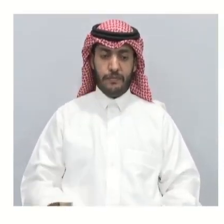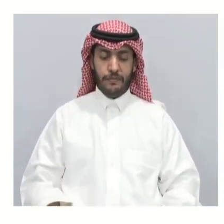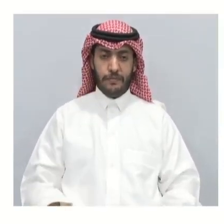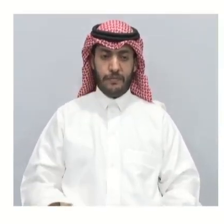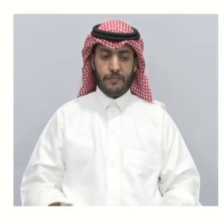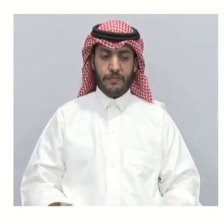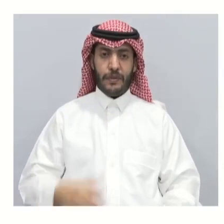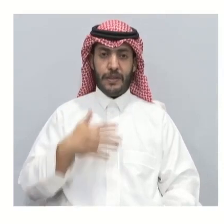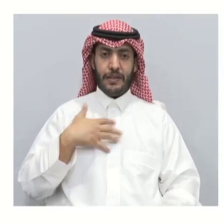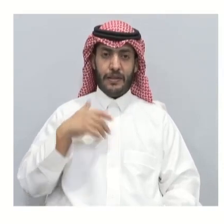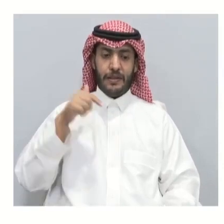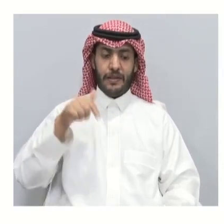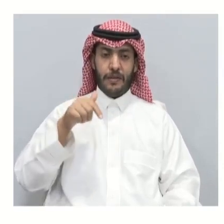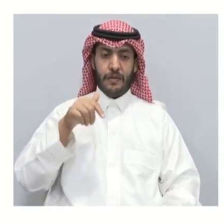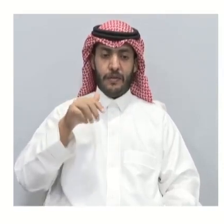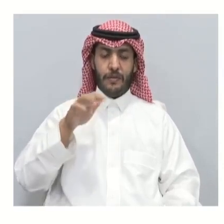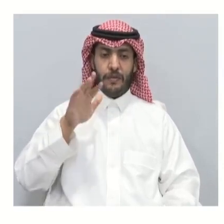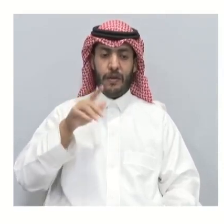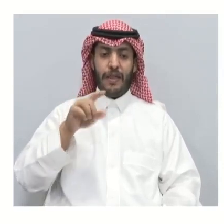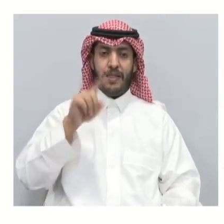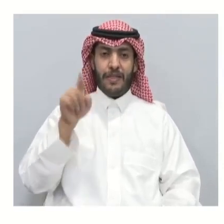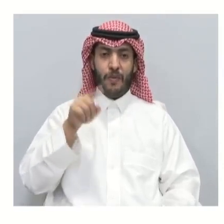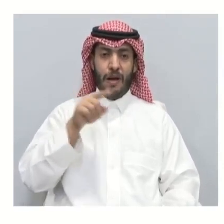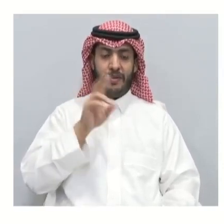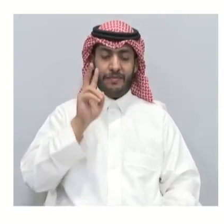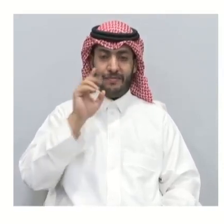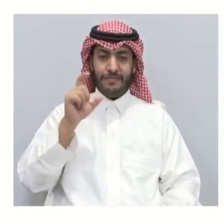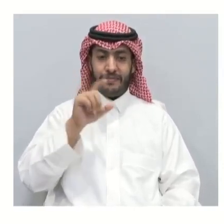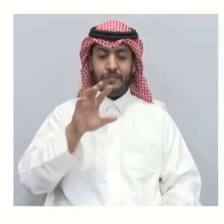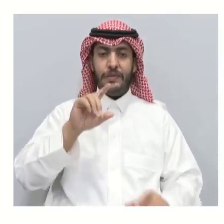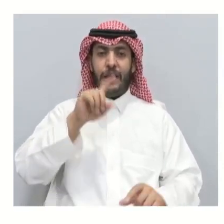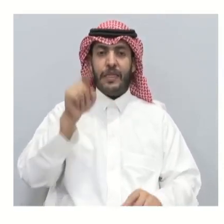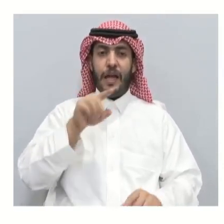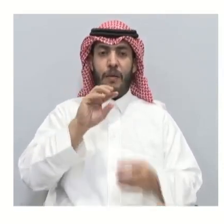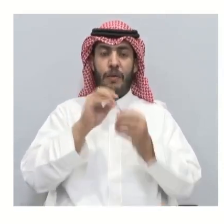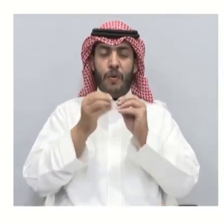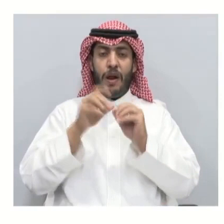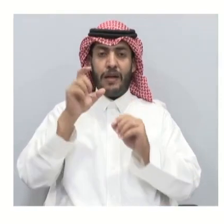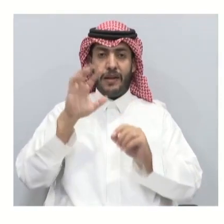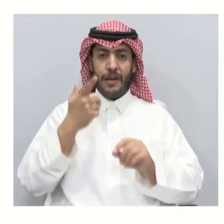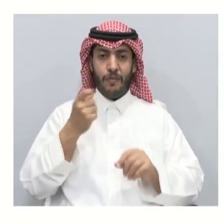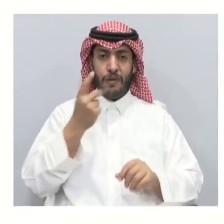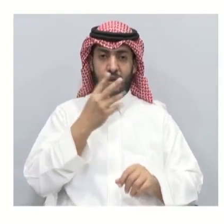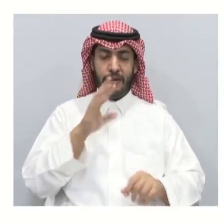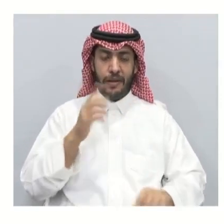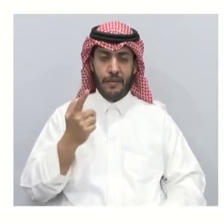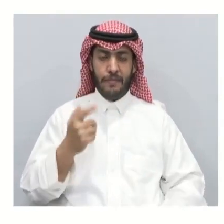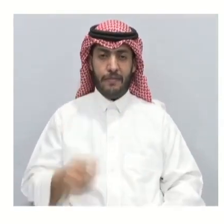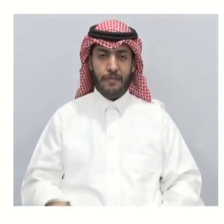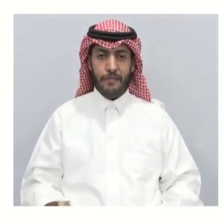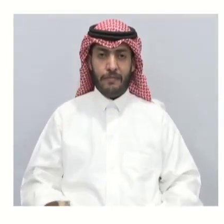هنا اسعدكم الله لدينا هذه الدوائر كم دائره ملونه باللون الازرق هاي